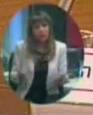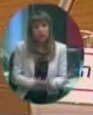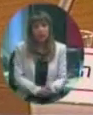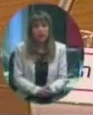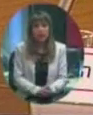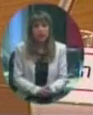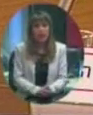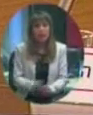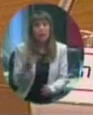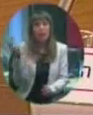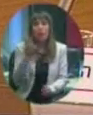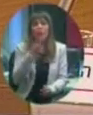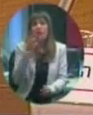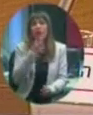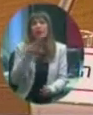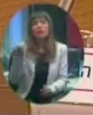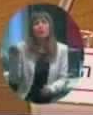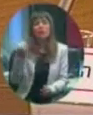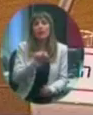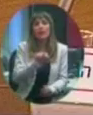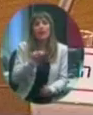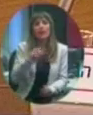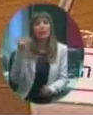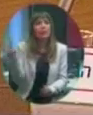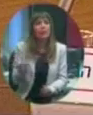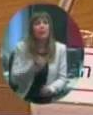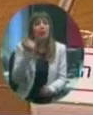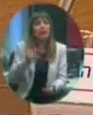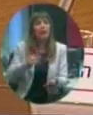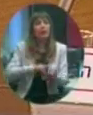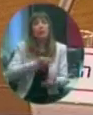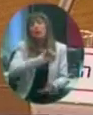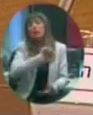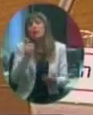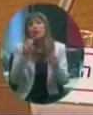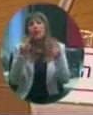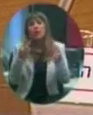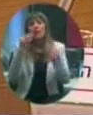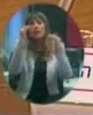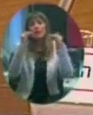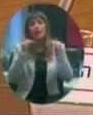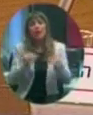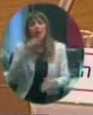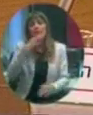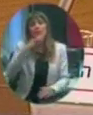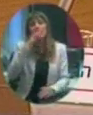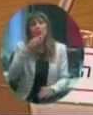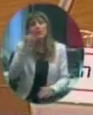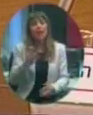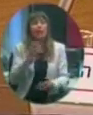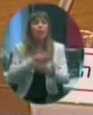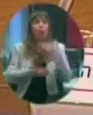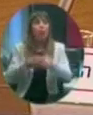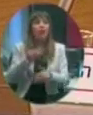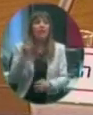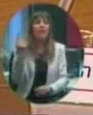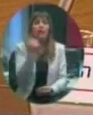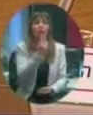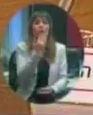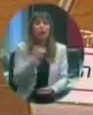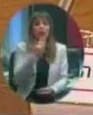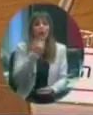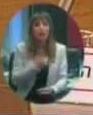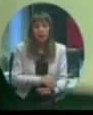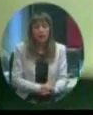כמובן שהנושא הזה יהיה תמיד מספר אחד בסדר העדיפויות של כל עולה ושל כל יהודי שרוצה לקשור את